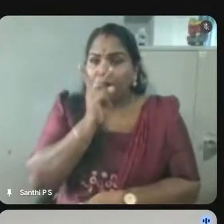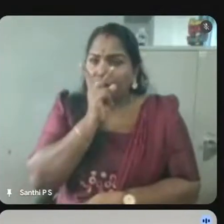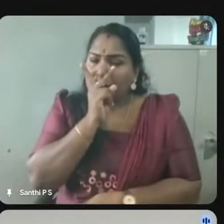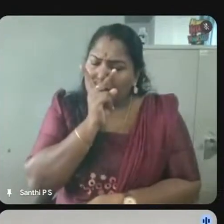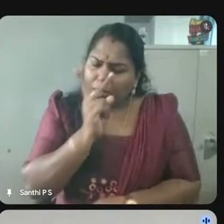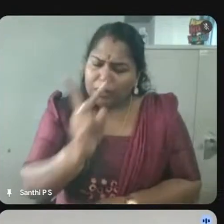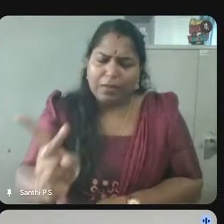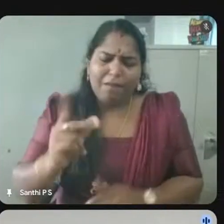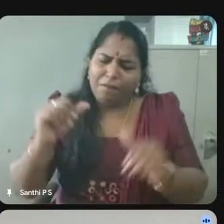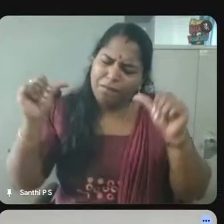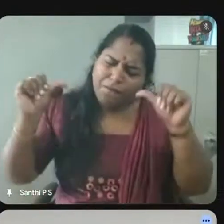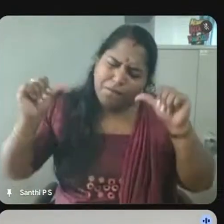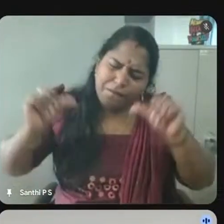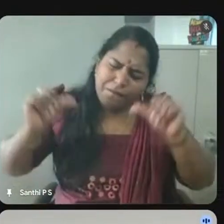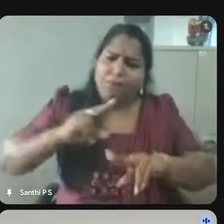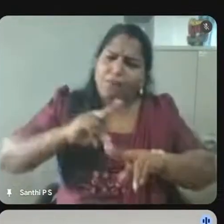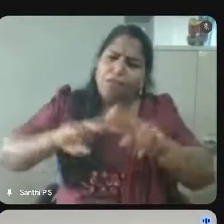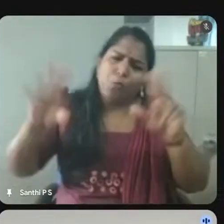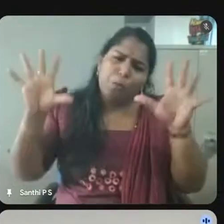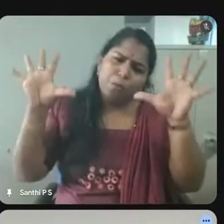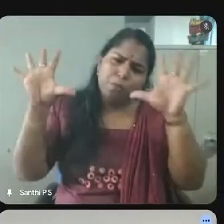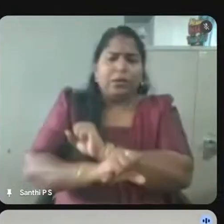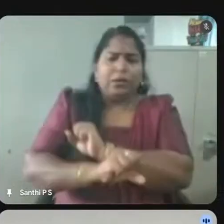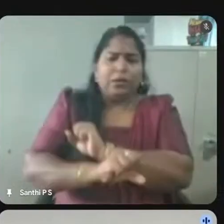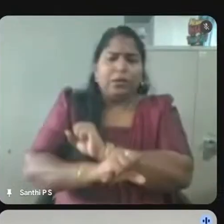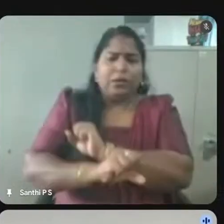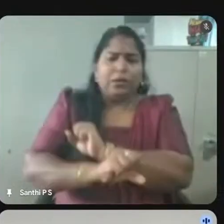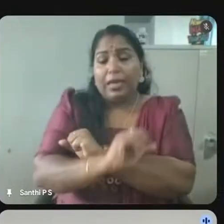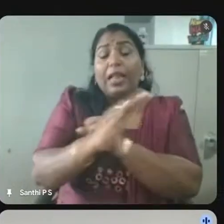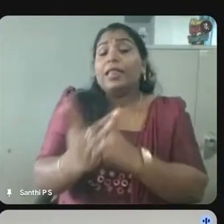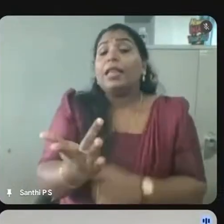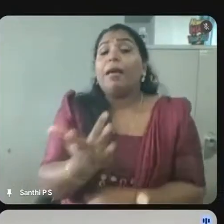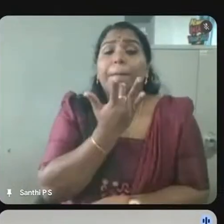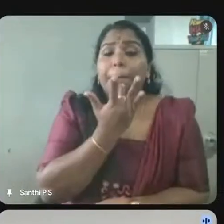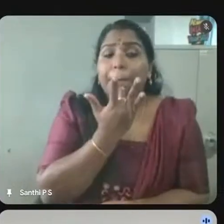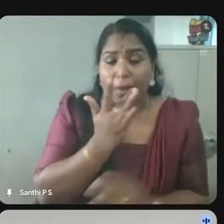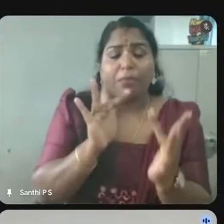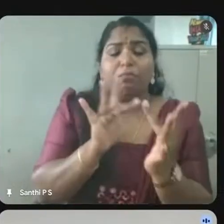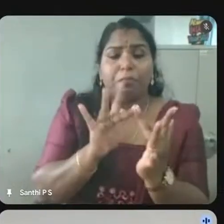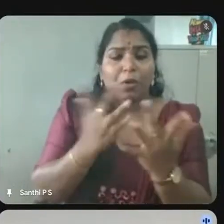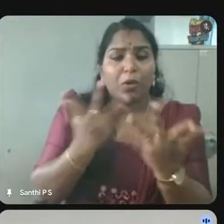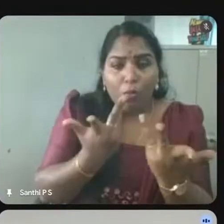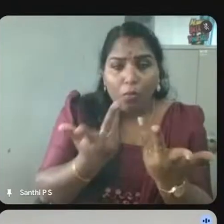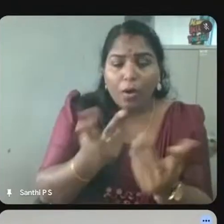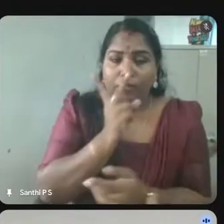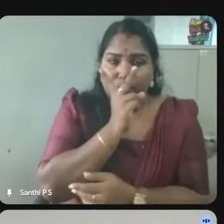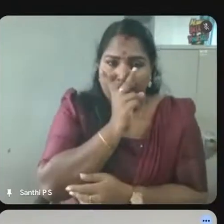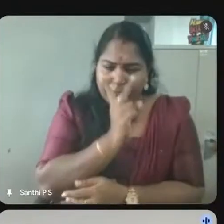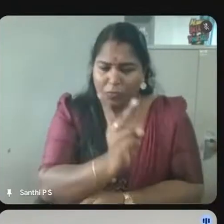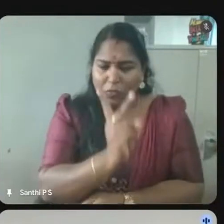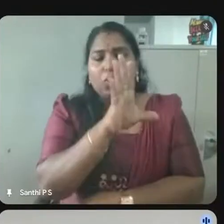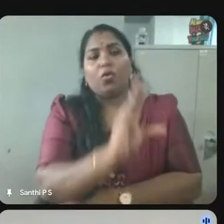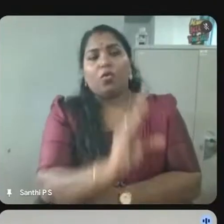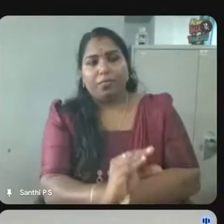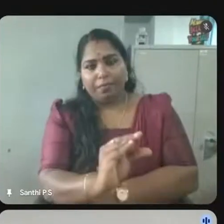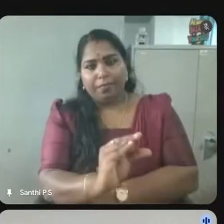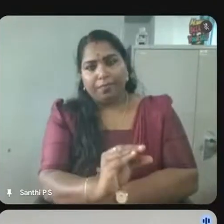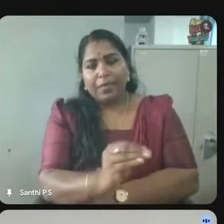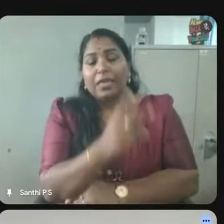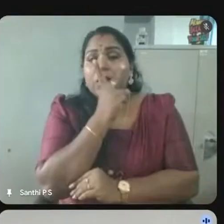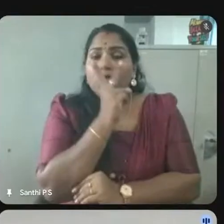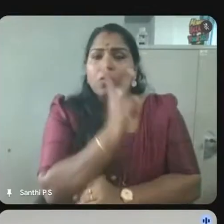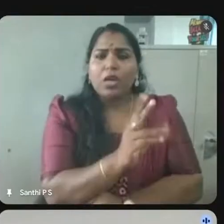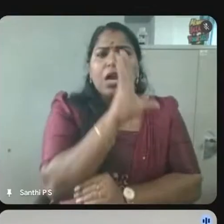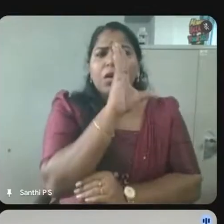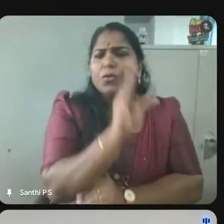ഒരവസ്ഥയും, അതാണ് ബ്ലൈൻഡ്നെസ് എന്ന് പറയുന്നത്. ഇതിനിടയ്ക്കുള്ള ഒരു സ്പെക്ട്രത്തിലാണ് നമ്മുടെ കാഴ്ചക്കുറവ്, അന്ധത എന്നിവ വരുന്നത്. കാഴ്ചക്കുറവ് എന്ന്